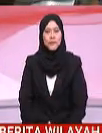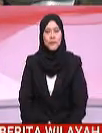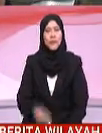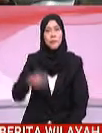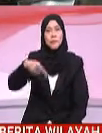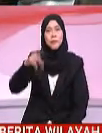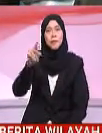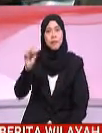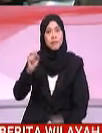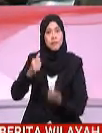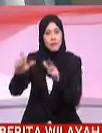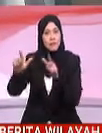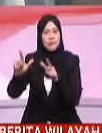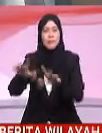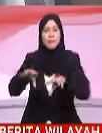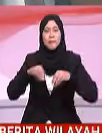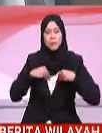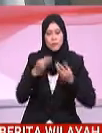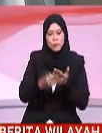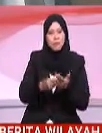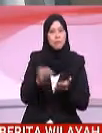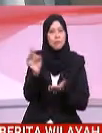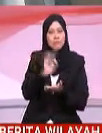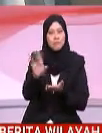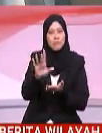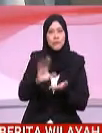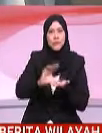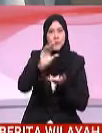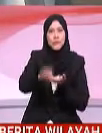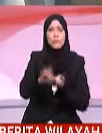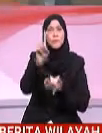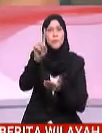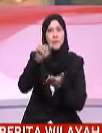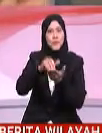PKS yang layak akan menerima bantuan secara one-off RM1,000.